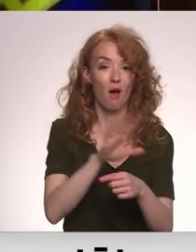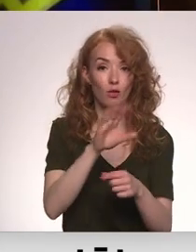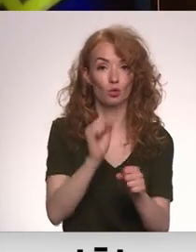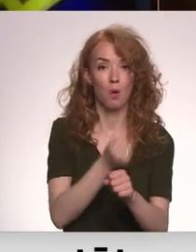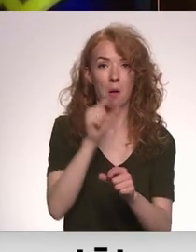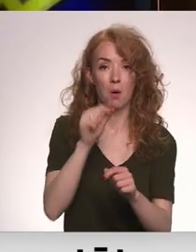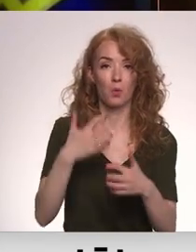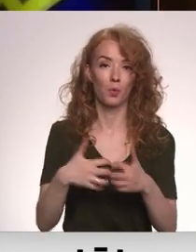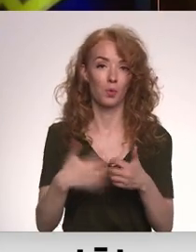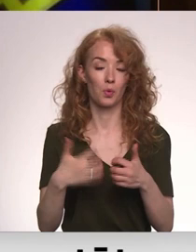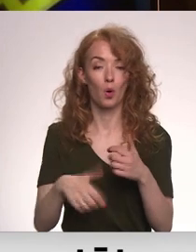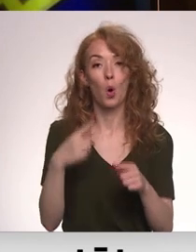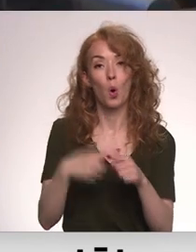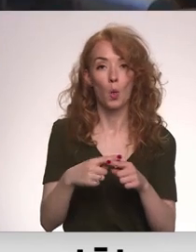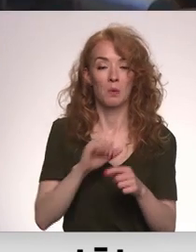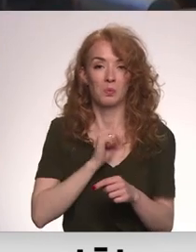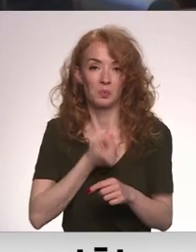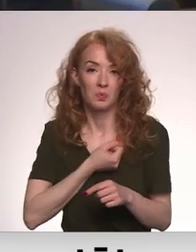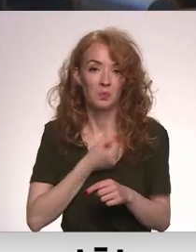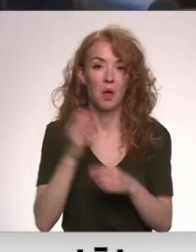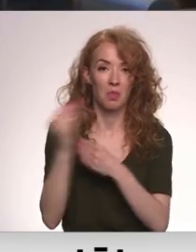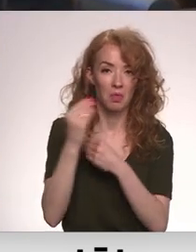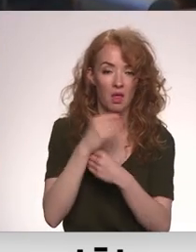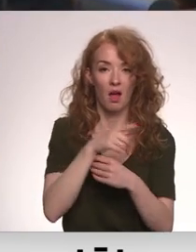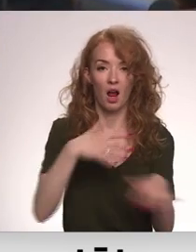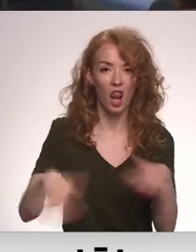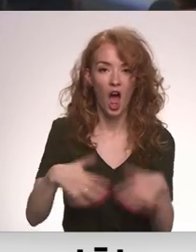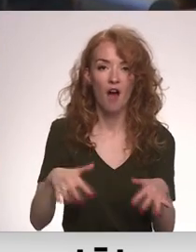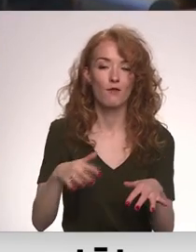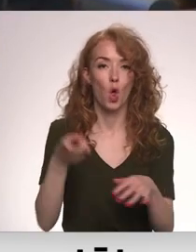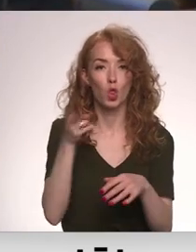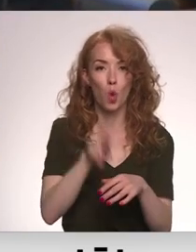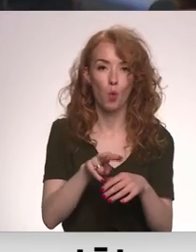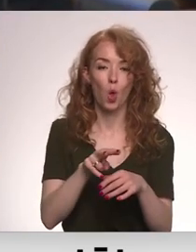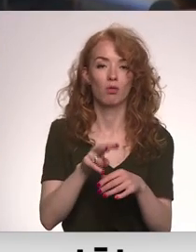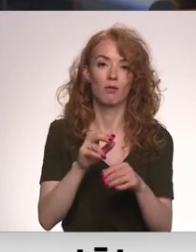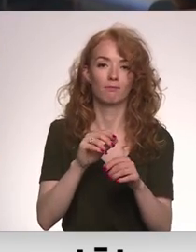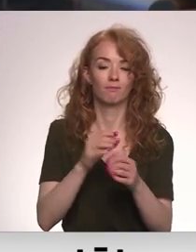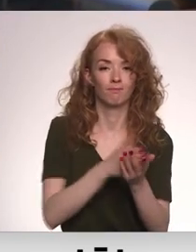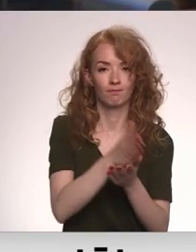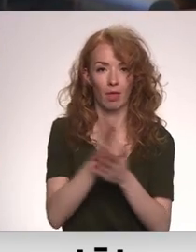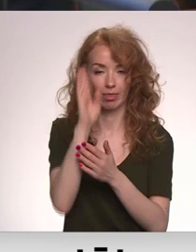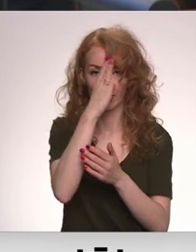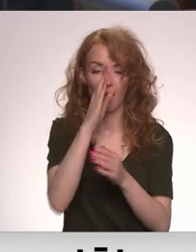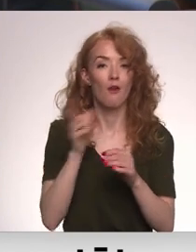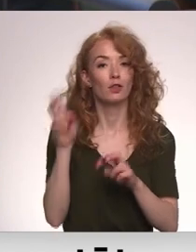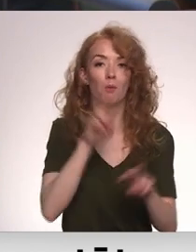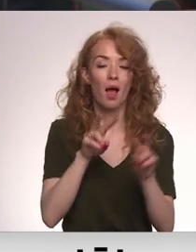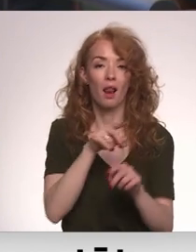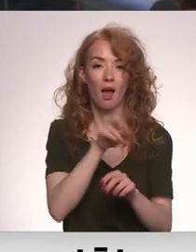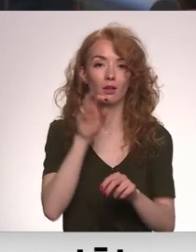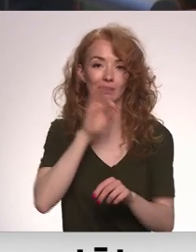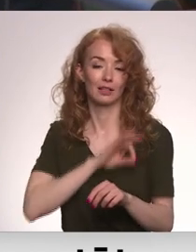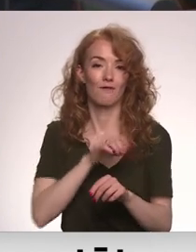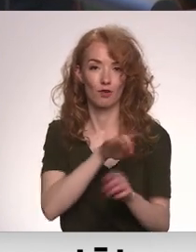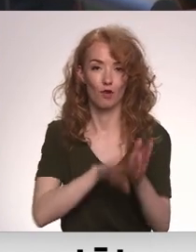paliek nomalē un pacieš kritiku par liekulību, gļēvalību, dobultiem standartiem. Viņš to saista gan ar izdevīgumu meklēšanu, gan